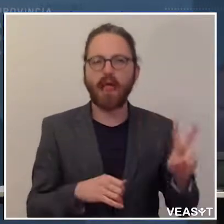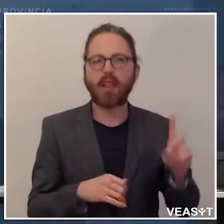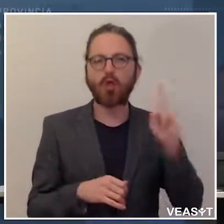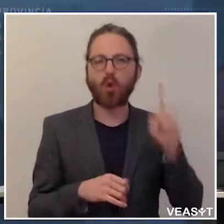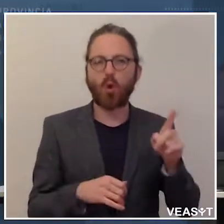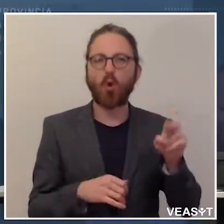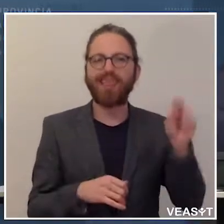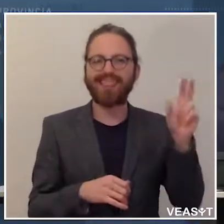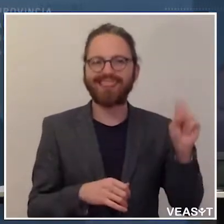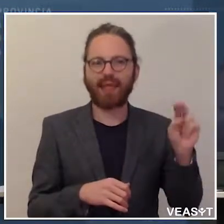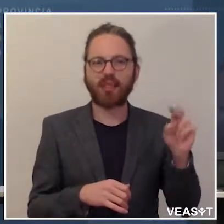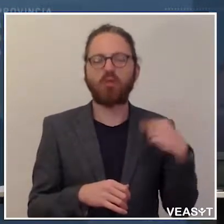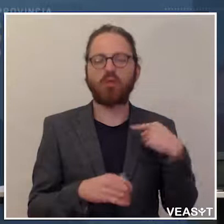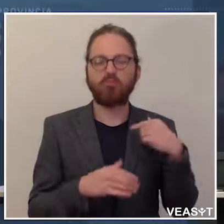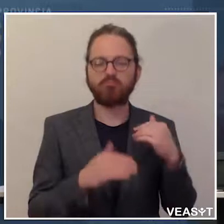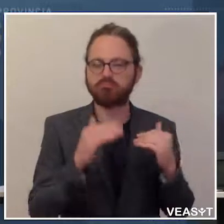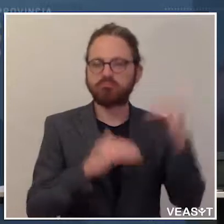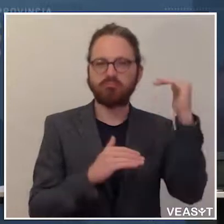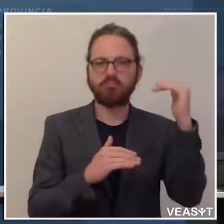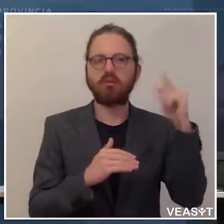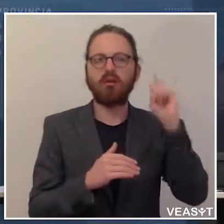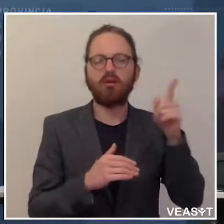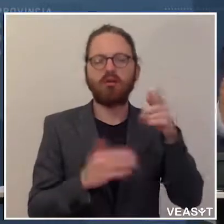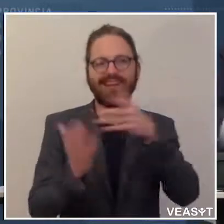in app store speechwriter ametista